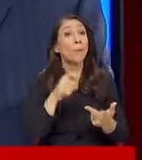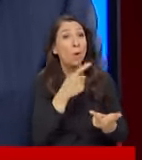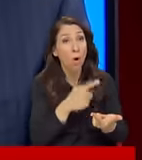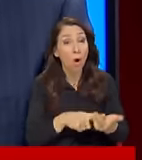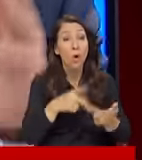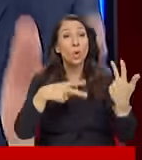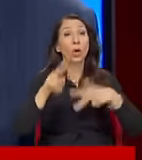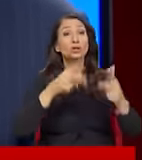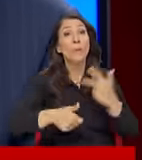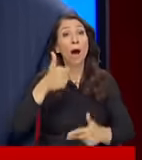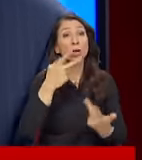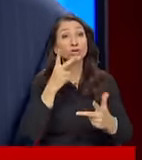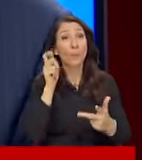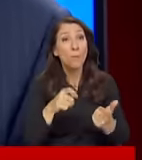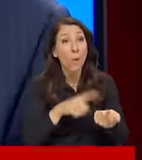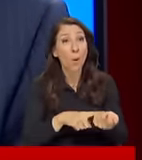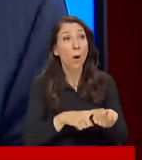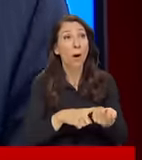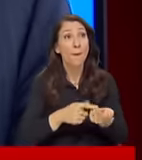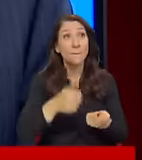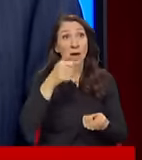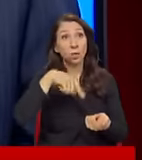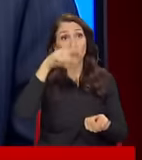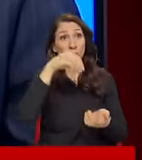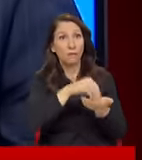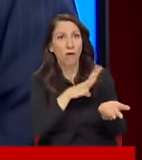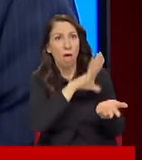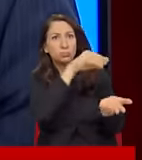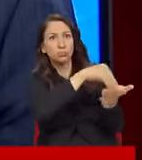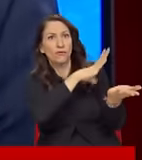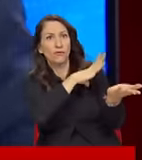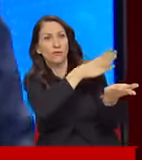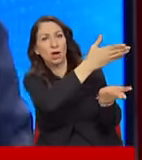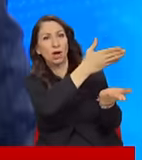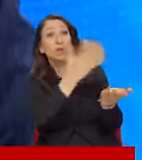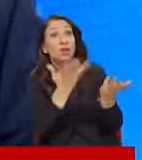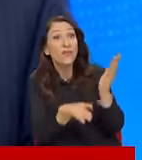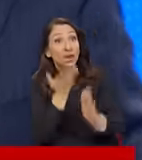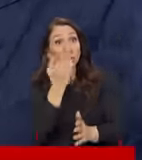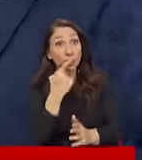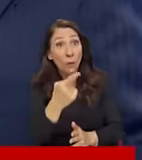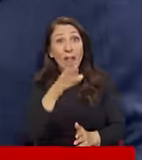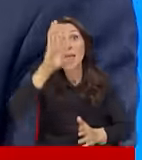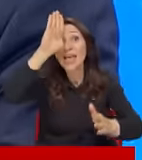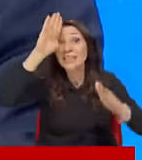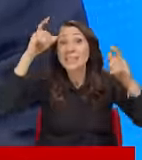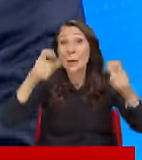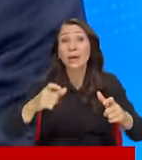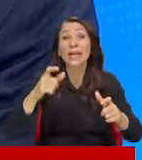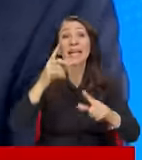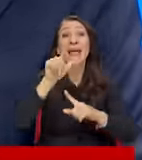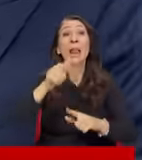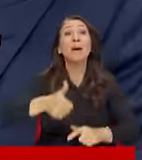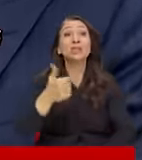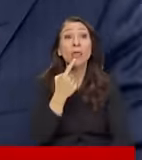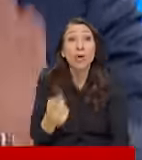yapıyor. Ulaştırma Bakanlığı açıklama yapıyor. Bakanlığın gündeminde var ama. Hepsinin gündeminde var. Daha ileri gidiyorum. İstanbul'daki il başkanı